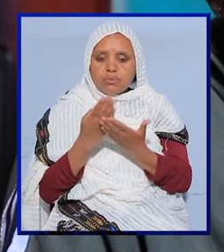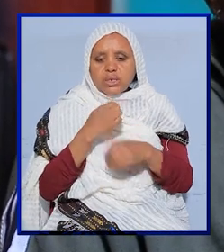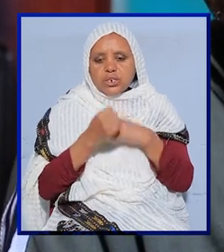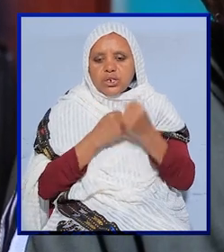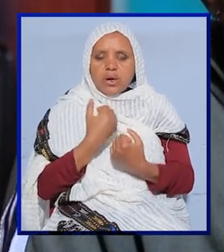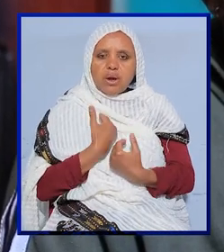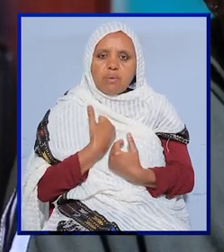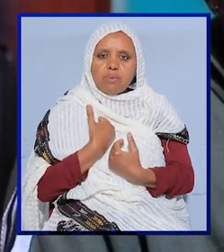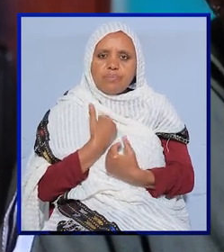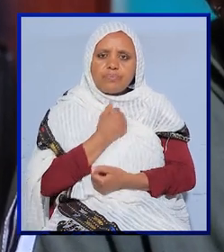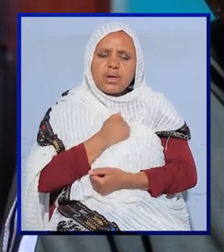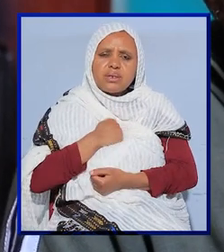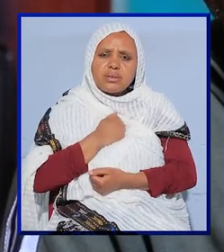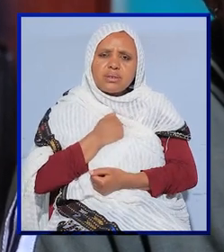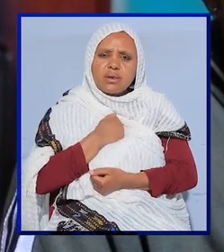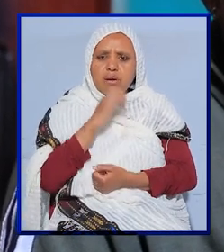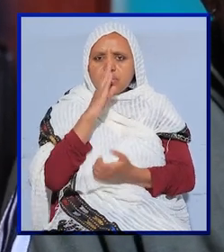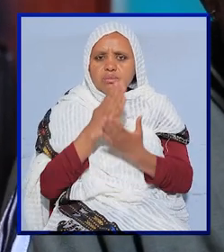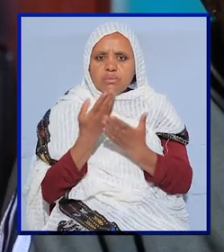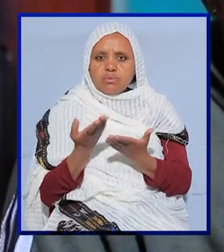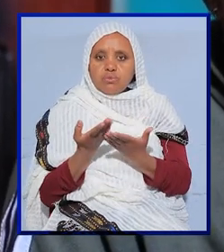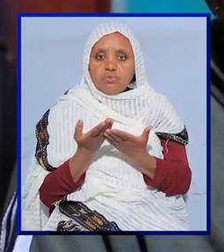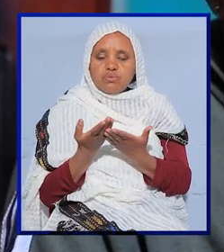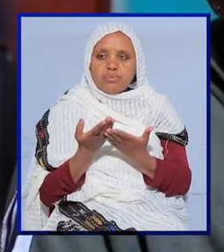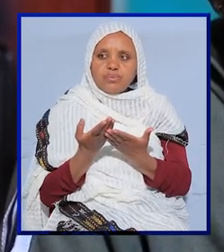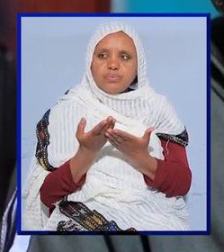እየተጨነቀ ነው ያለው እሱ ራሱ ያሳዝናል እሱ